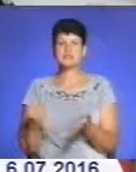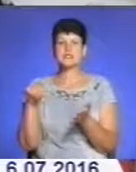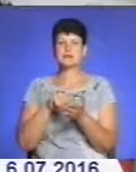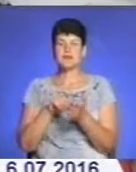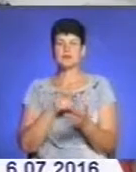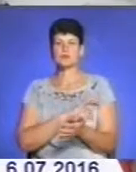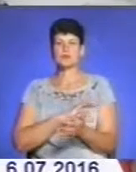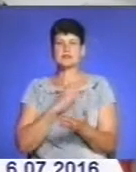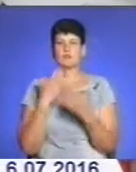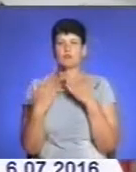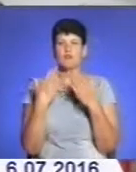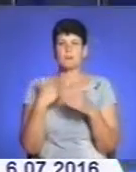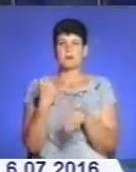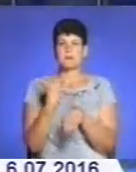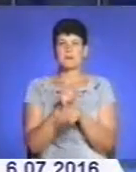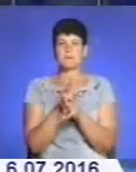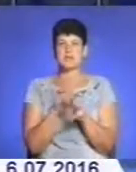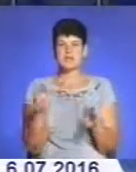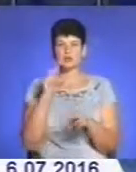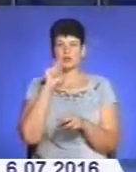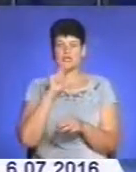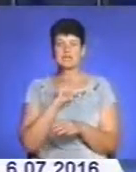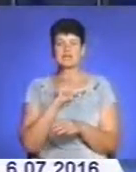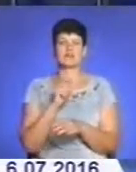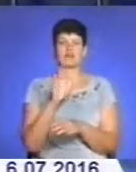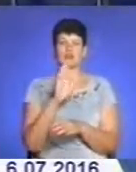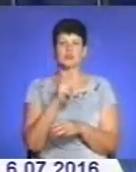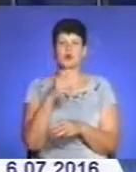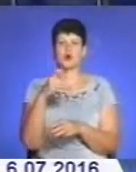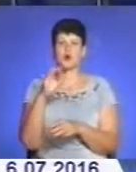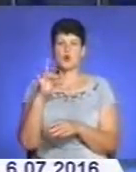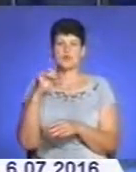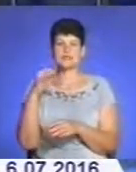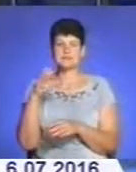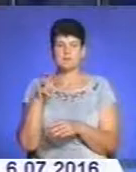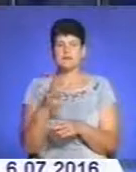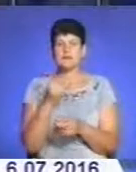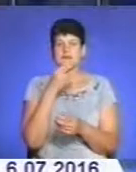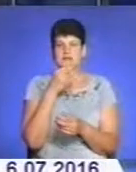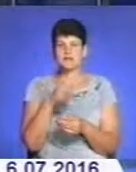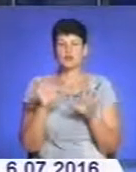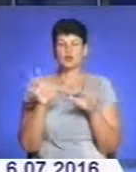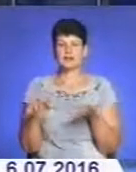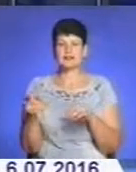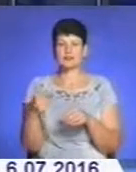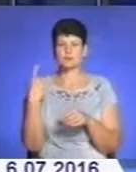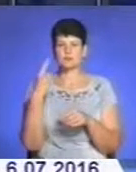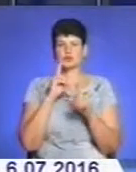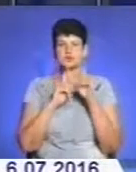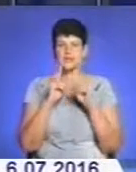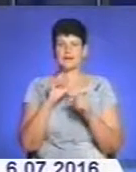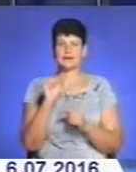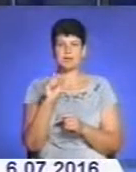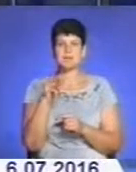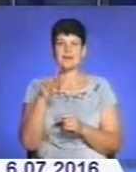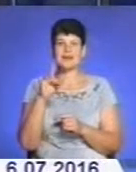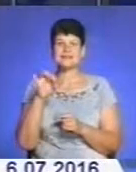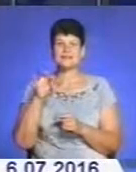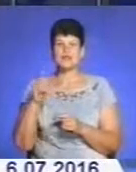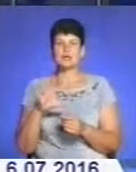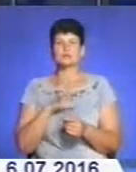профспілок поспілкувався прем'єр-міністр України Володимир Гройсман. Як повідомив голова Тернопільської обласної ради профспілок Андрій Присяжний, було